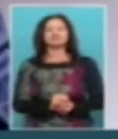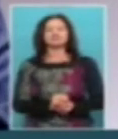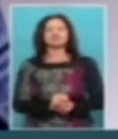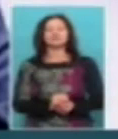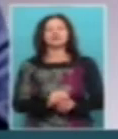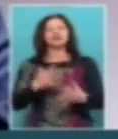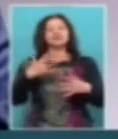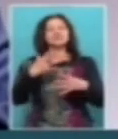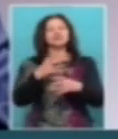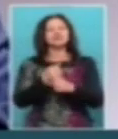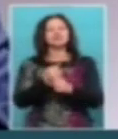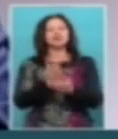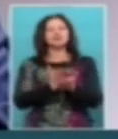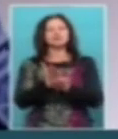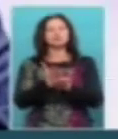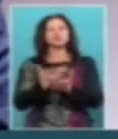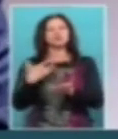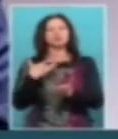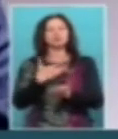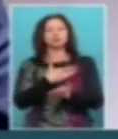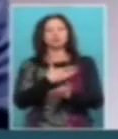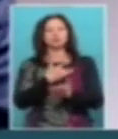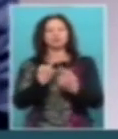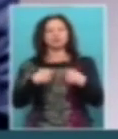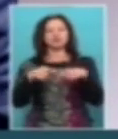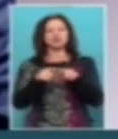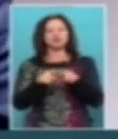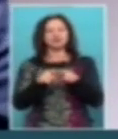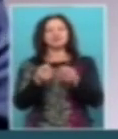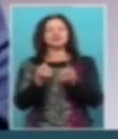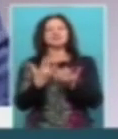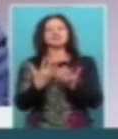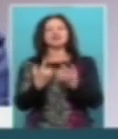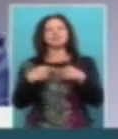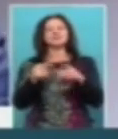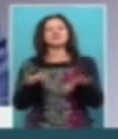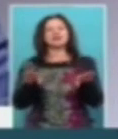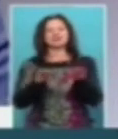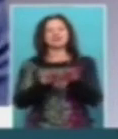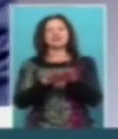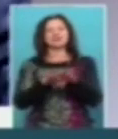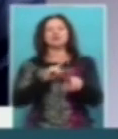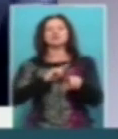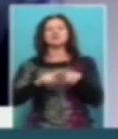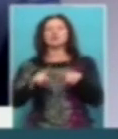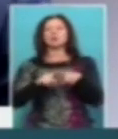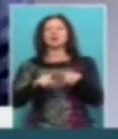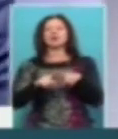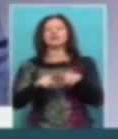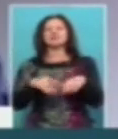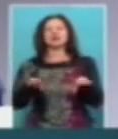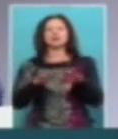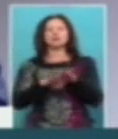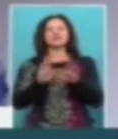2018 жылы Қазақстан Республикасындағы денсаулық саласын дамытудың 2016-19 жылдарға арналған денсаулық мемлекеттік бағдарламасын жүзеге